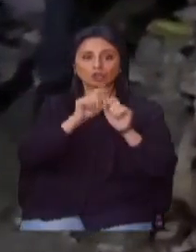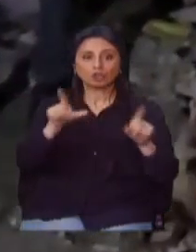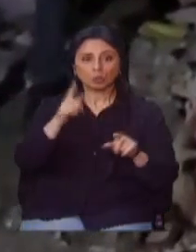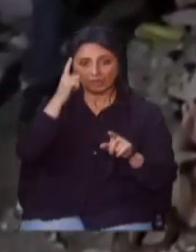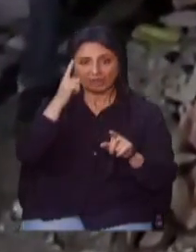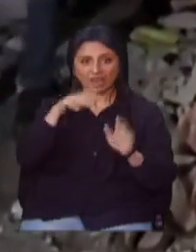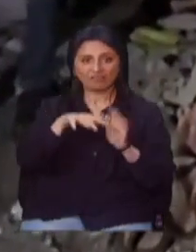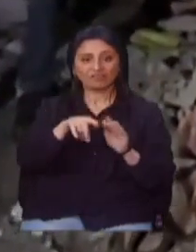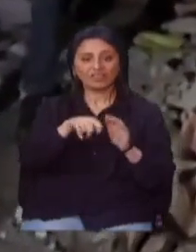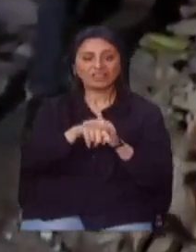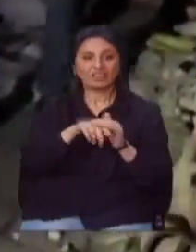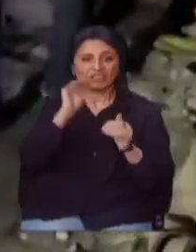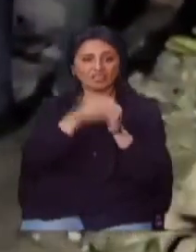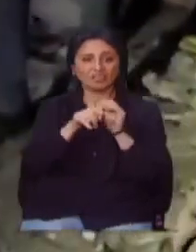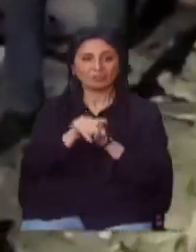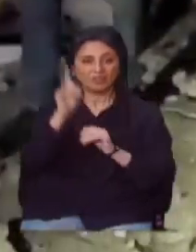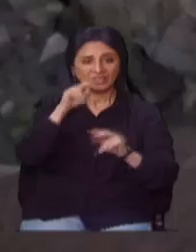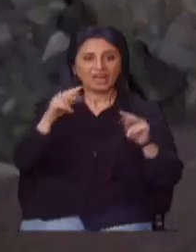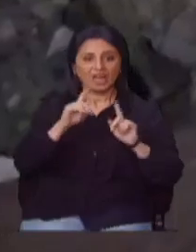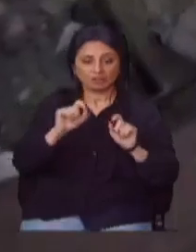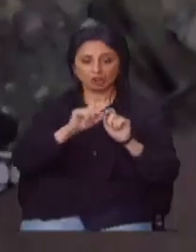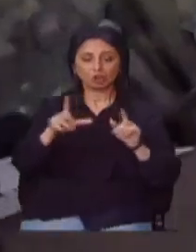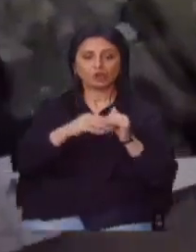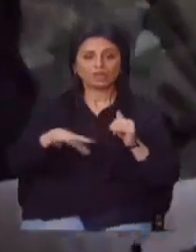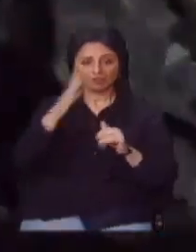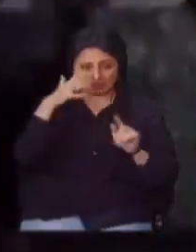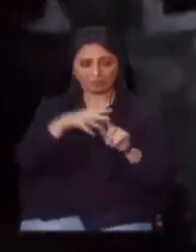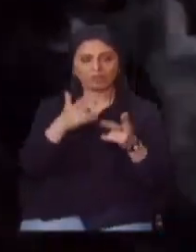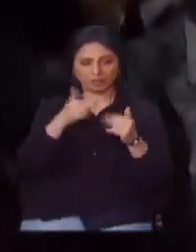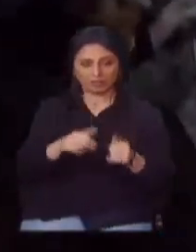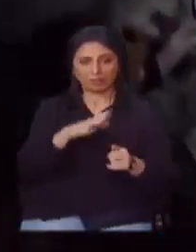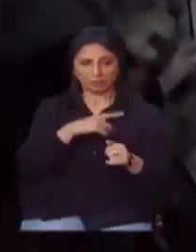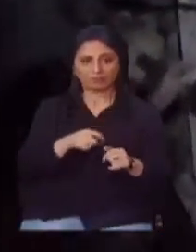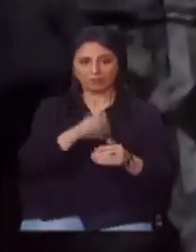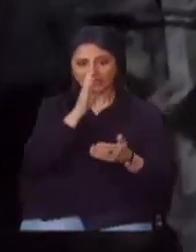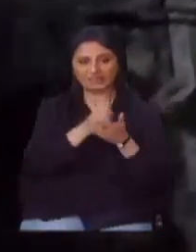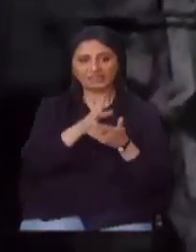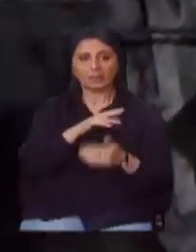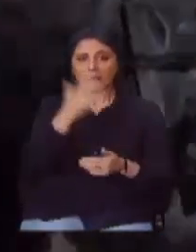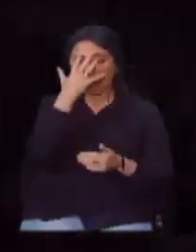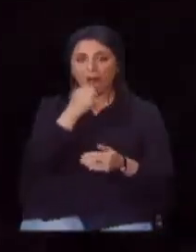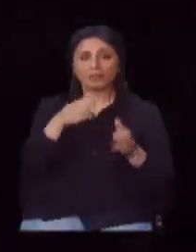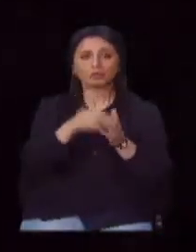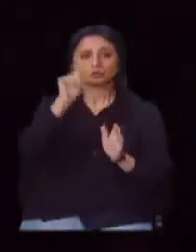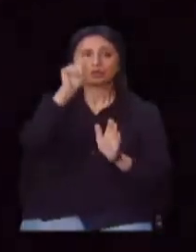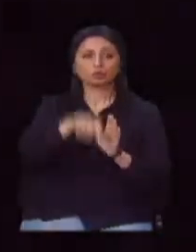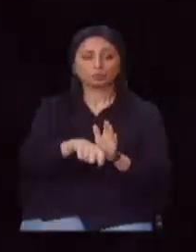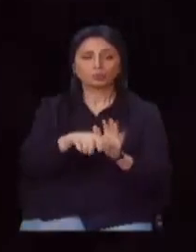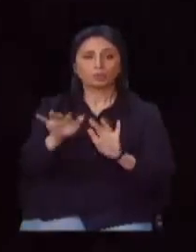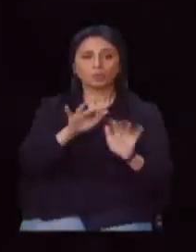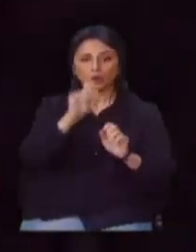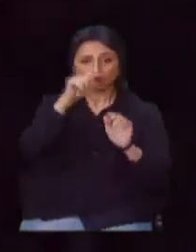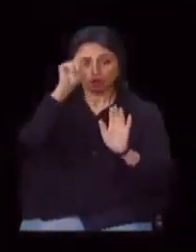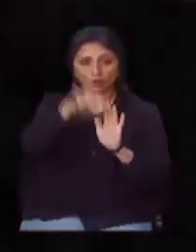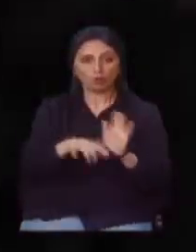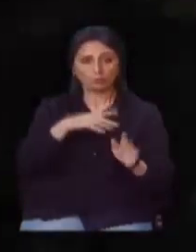tavs demnilebe aparebnen. Israeli adasturebs skolis territoriaze tavdasxmas da amtkitsebs rom samisne iqo Hamasis jgupi romelits mokmedebda